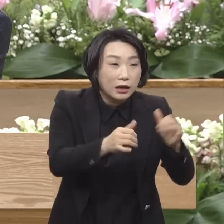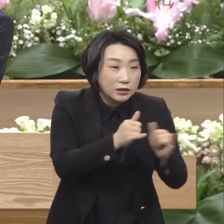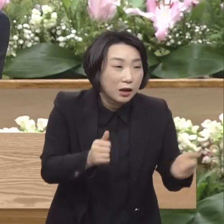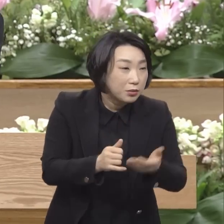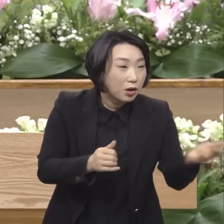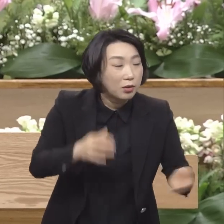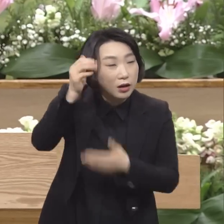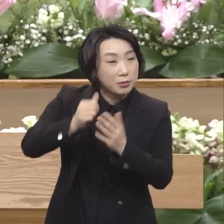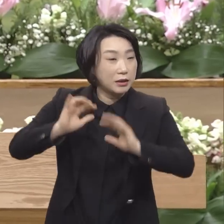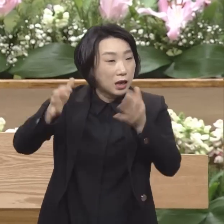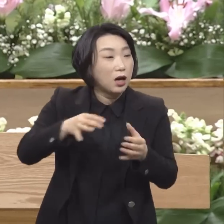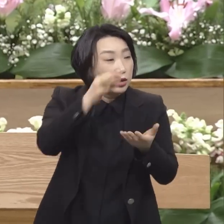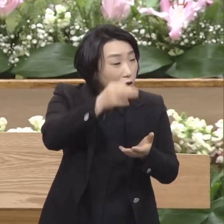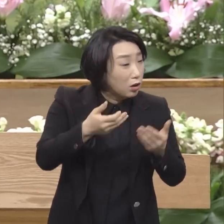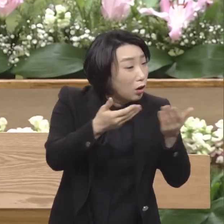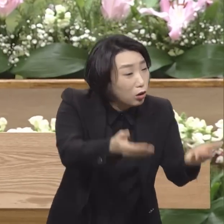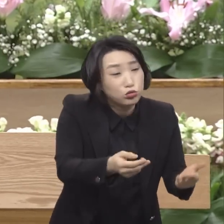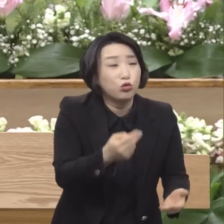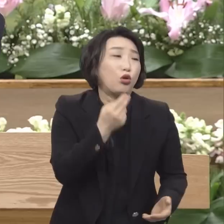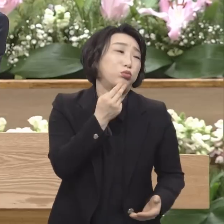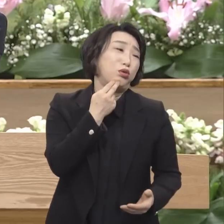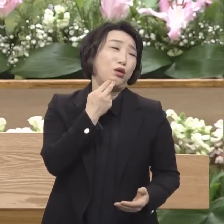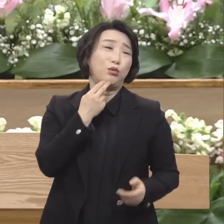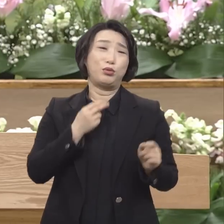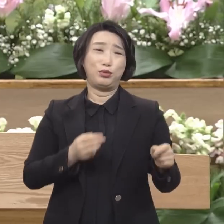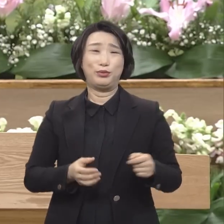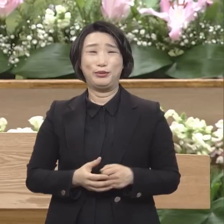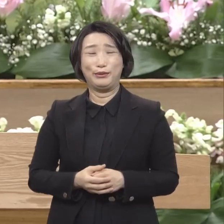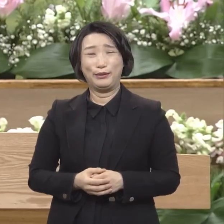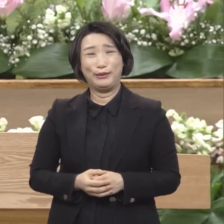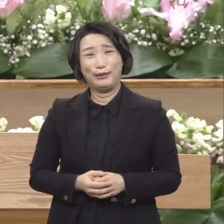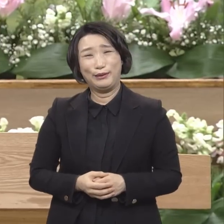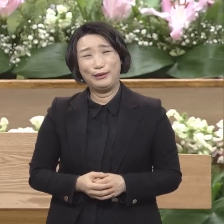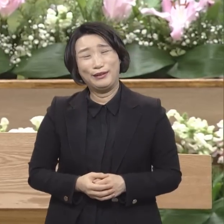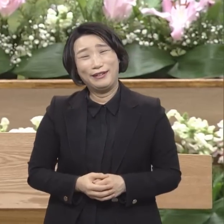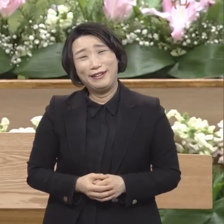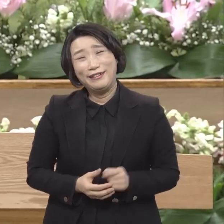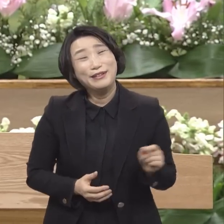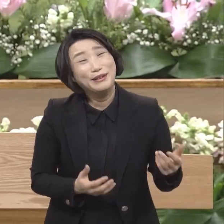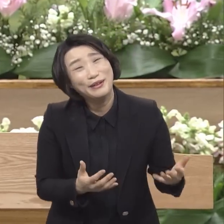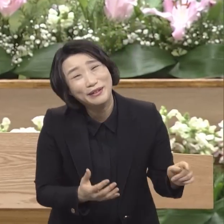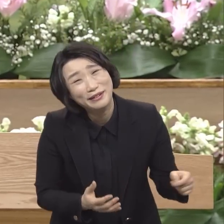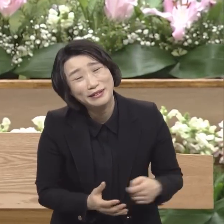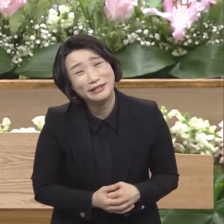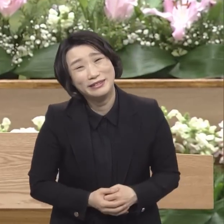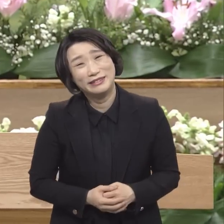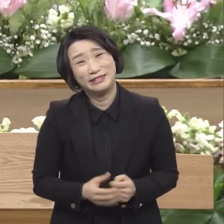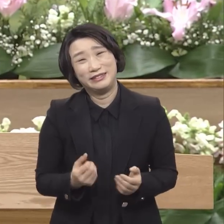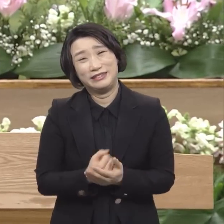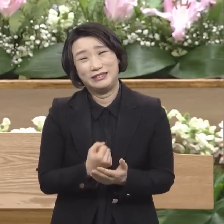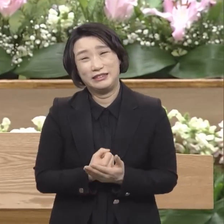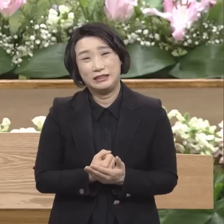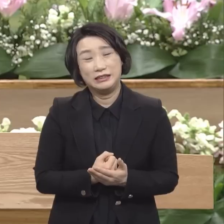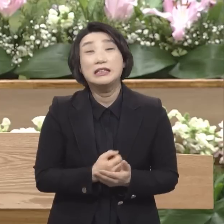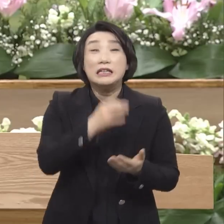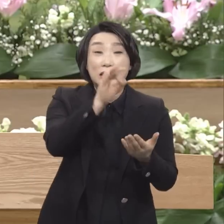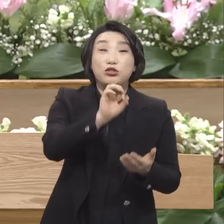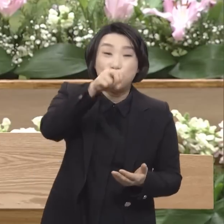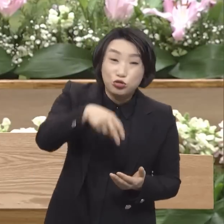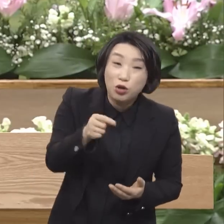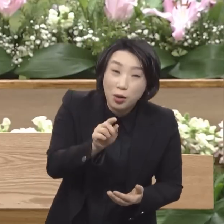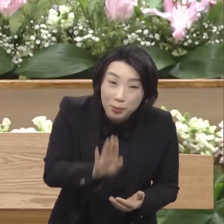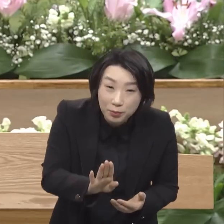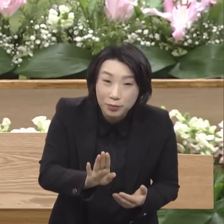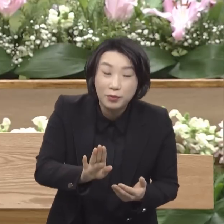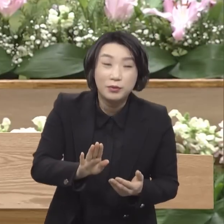이런 일을 하는 자들은 하나님의 나라를 유업으로 받지 못한다. 유업.